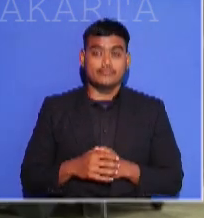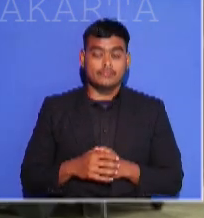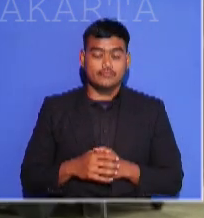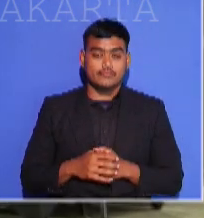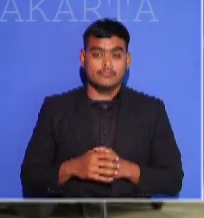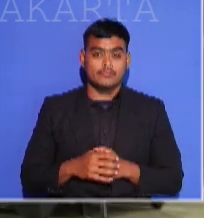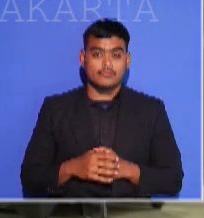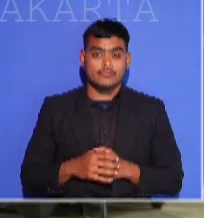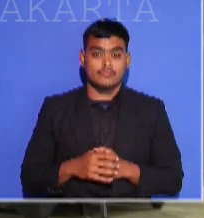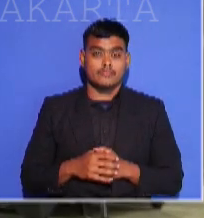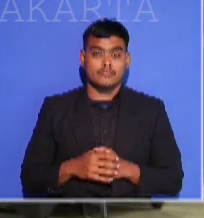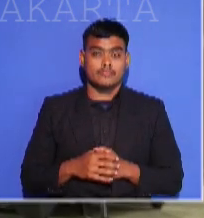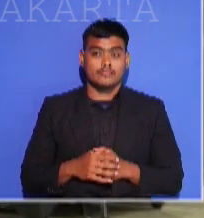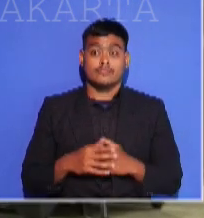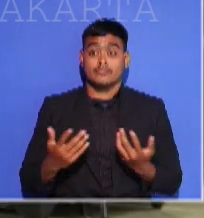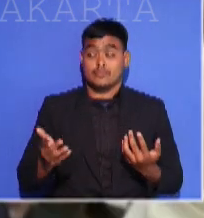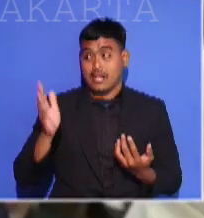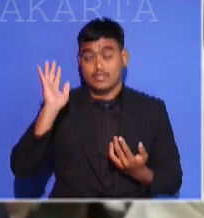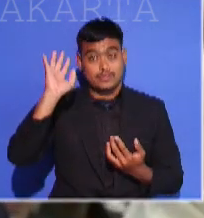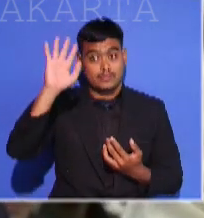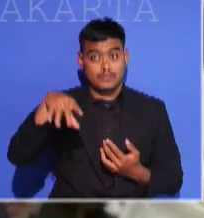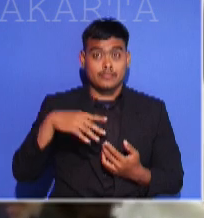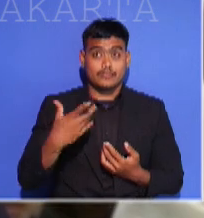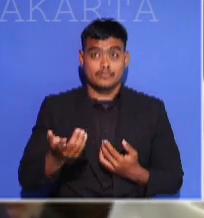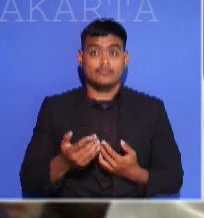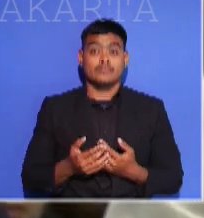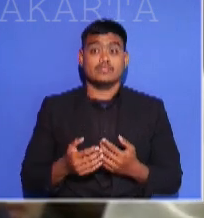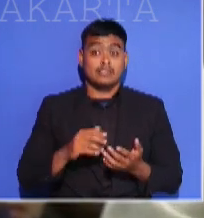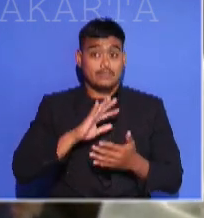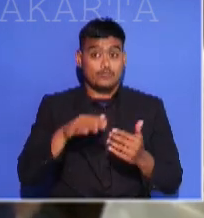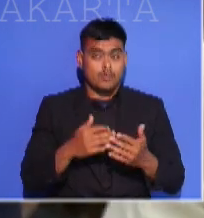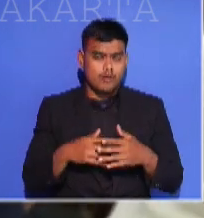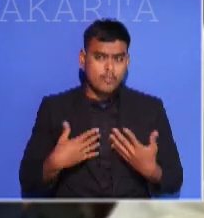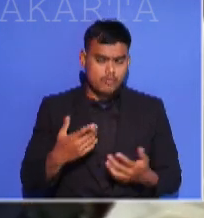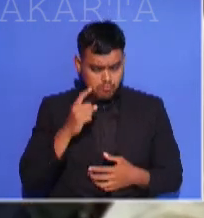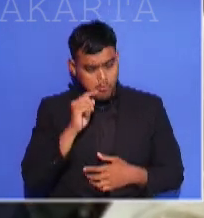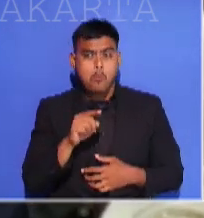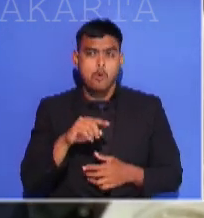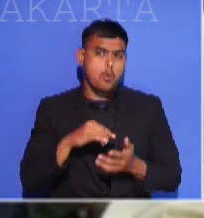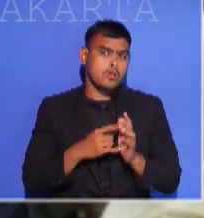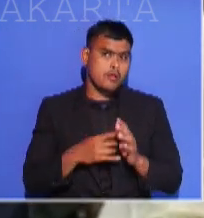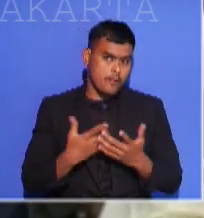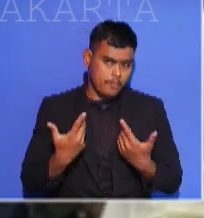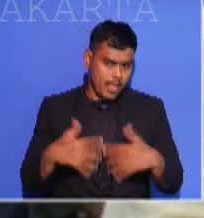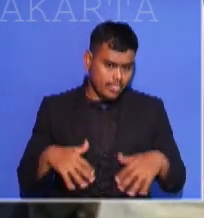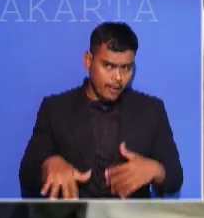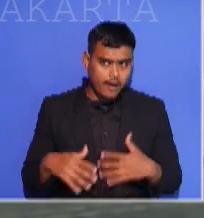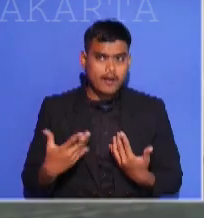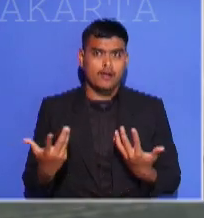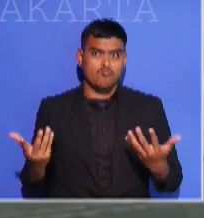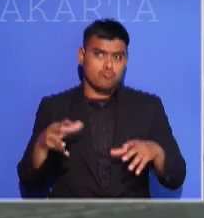bertujuan untuk memberikan pandangan menyeluruh mengenai adopsi teknologi digital dan dampaknya bagi masyarakat